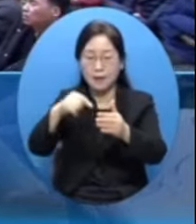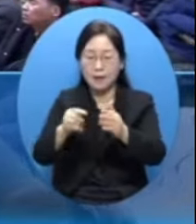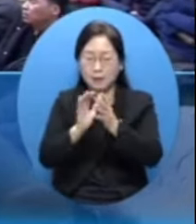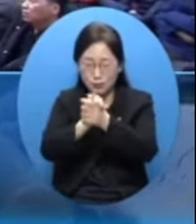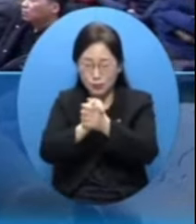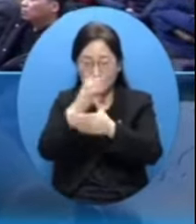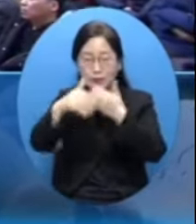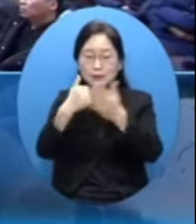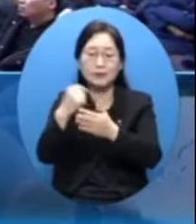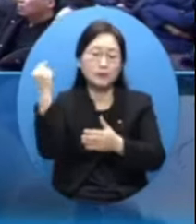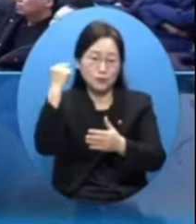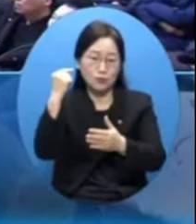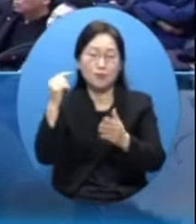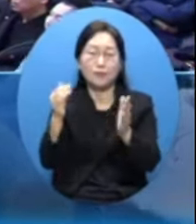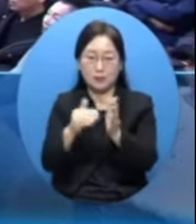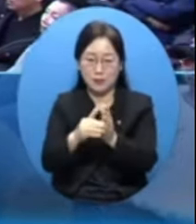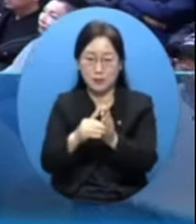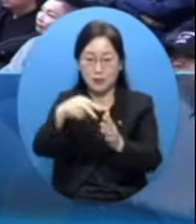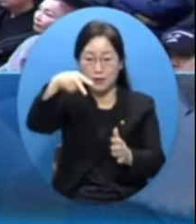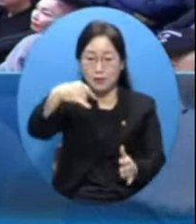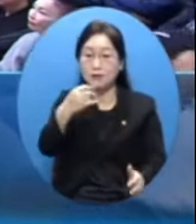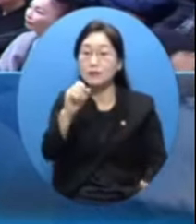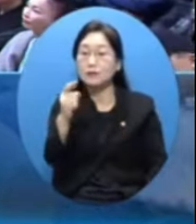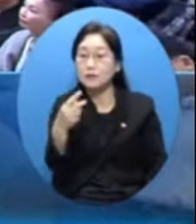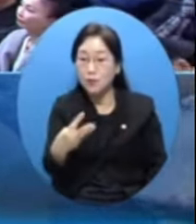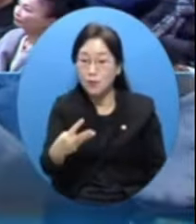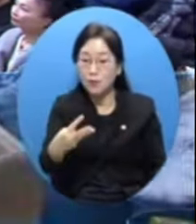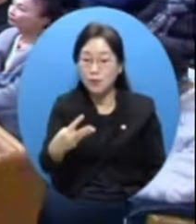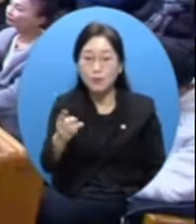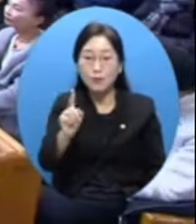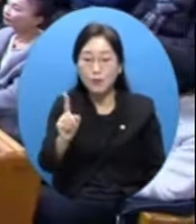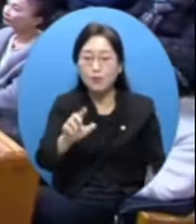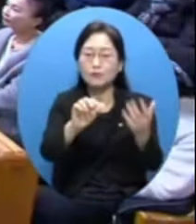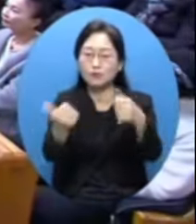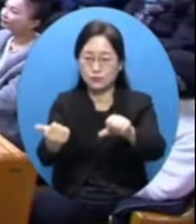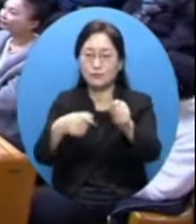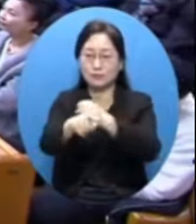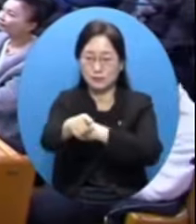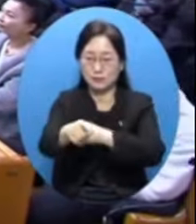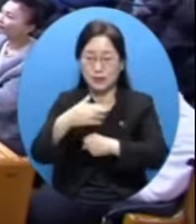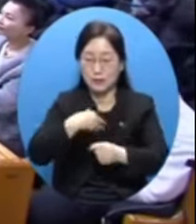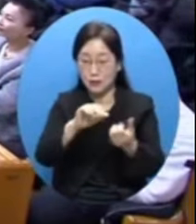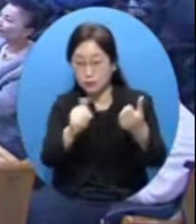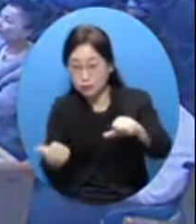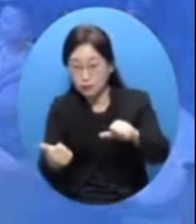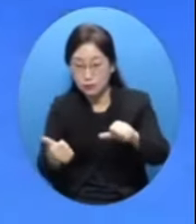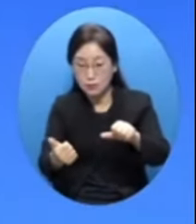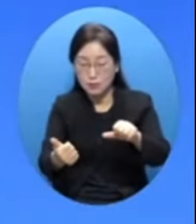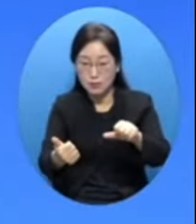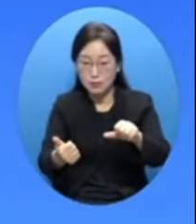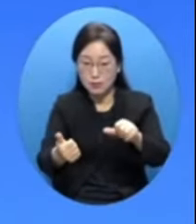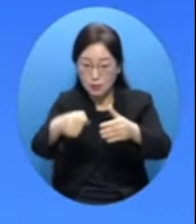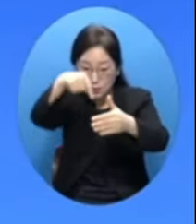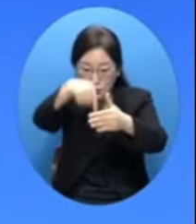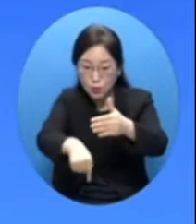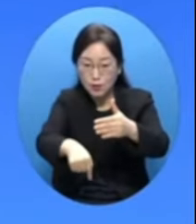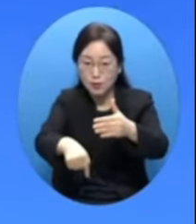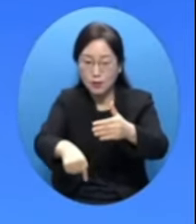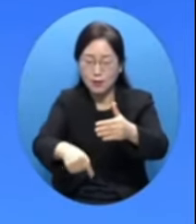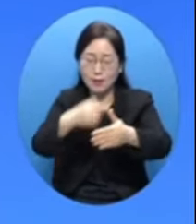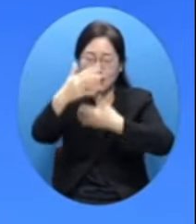들으셨나이다. 이 수월이라고 하는 것은 죽음을 말합니다. 내가 죽음의 뱃속에서 하나님 앞에